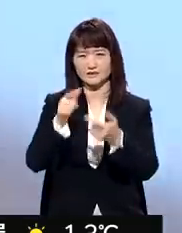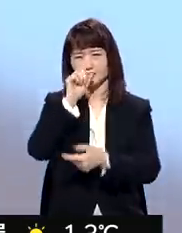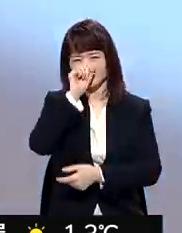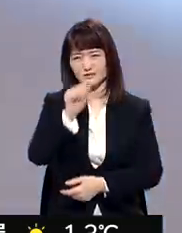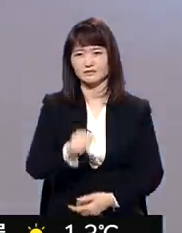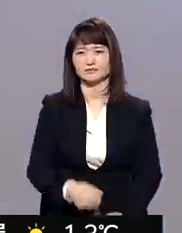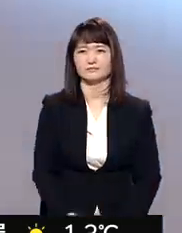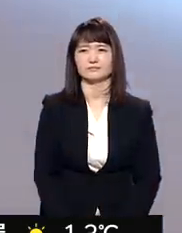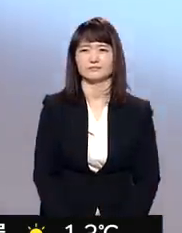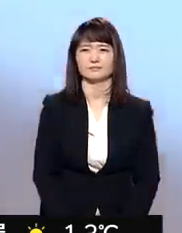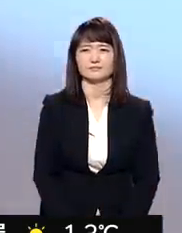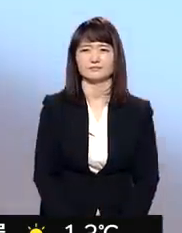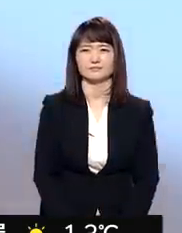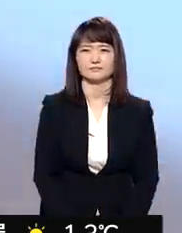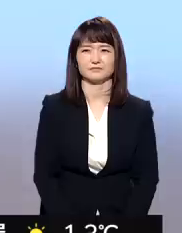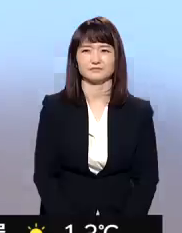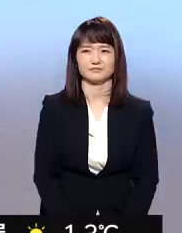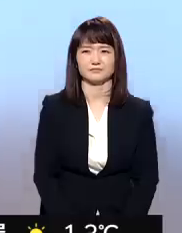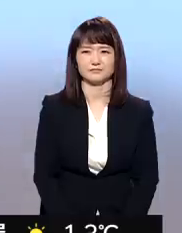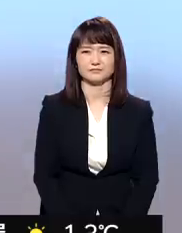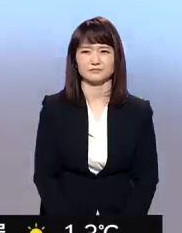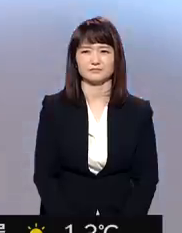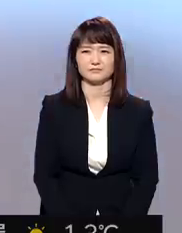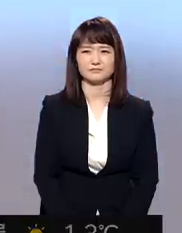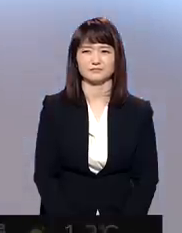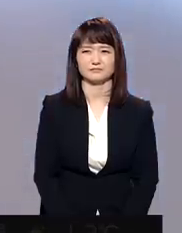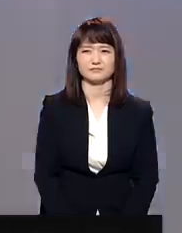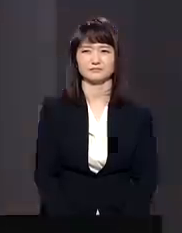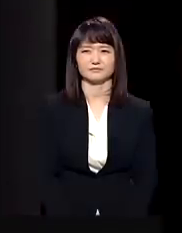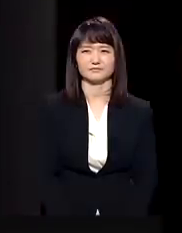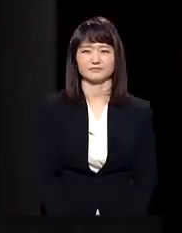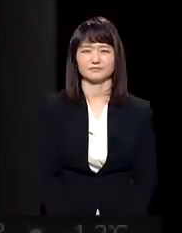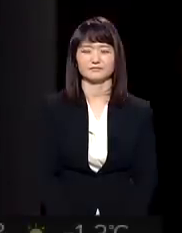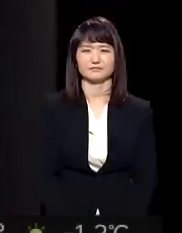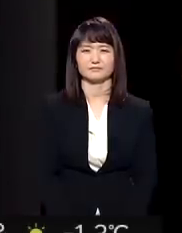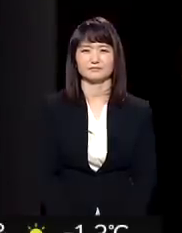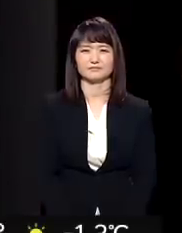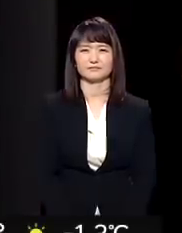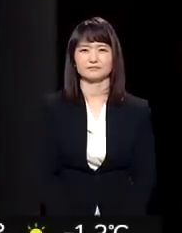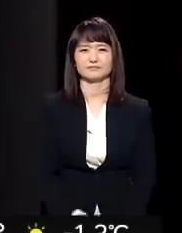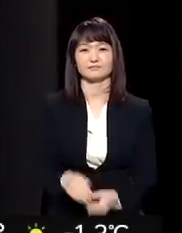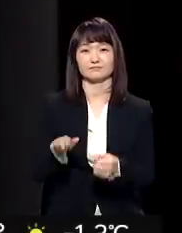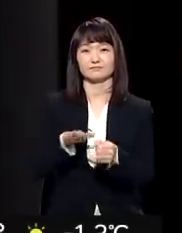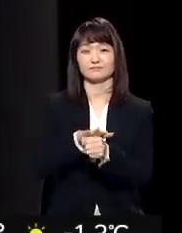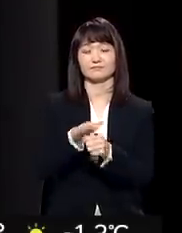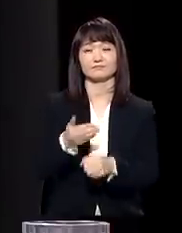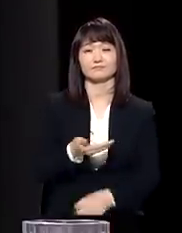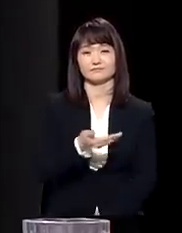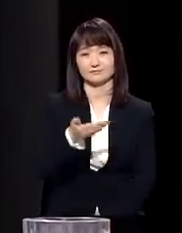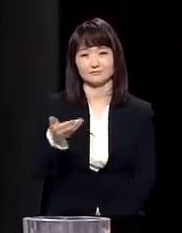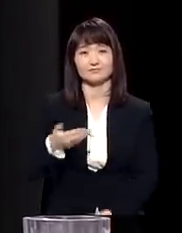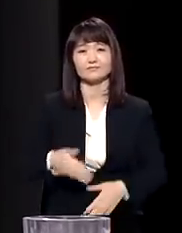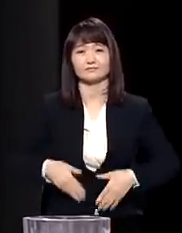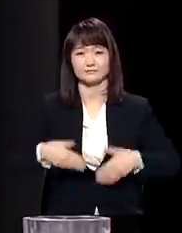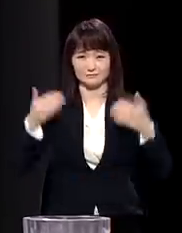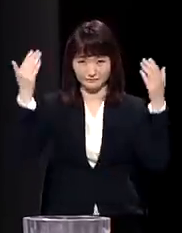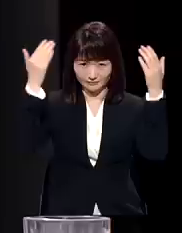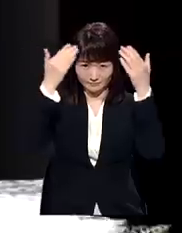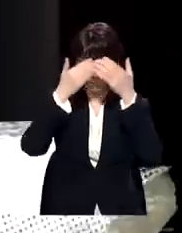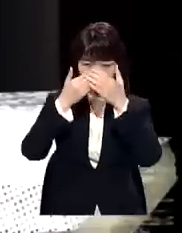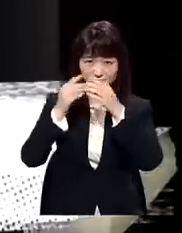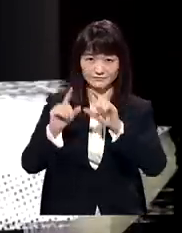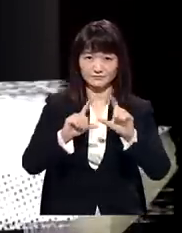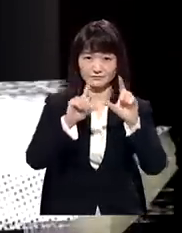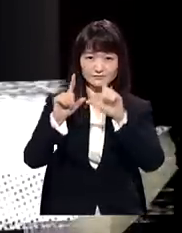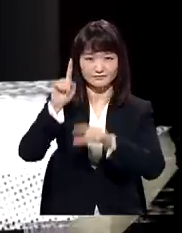알겠습니다 자 바야바로 이렇게 나뉘는 세대 차이 알겠습니다 사랑하는 사건 반장 가족 여러분 따뜻한 밤